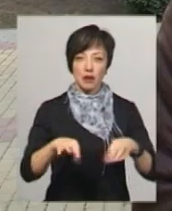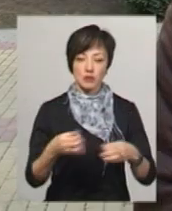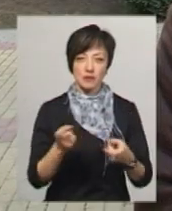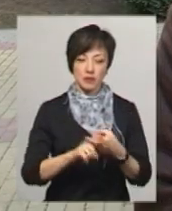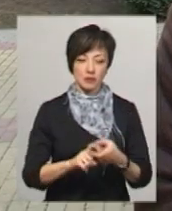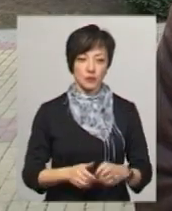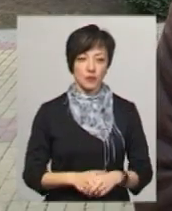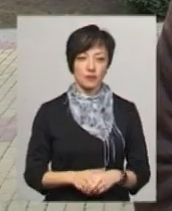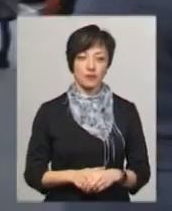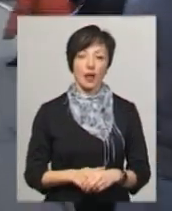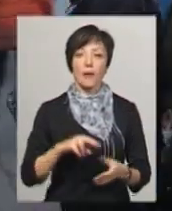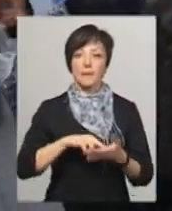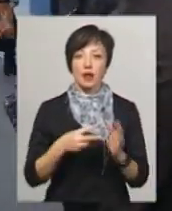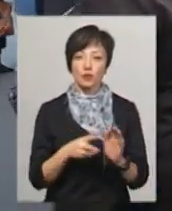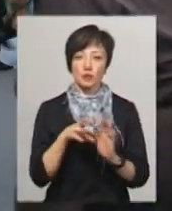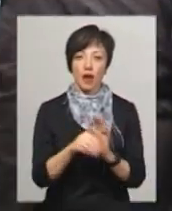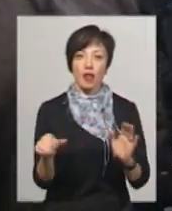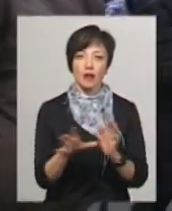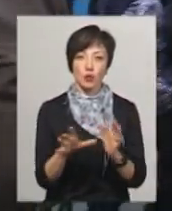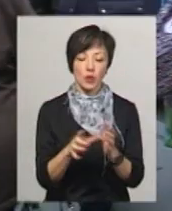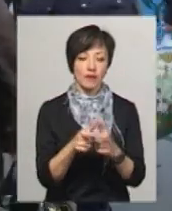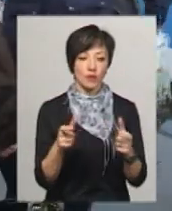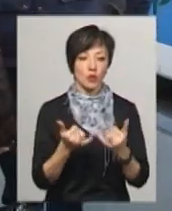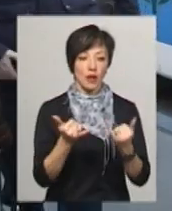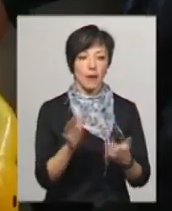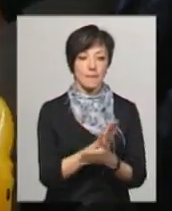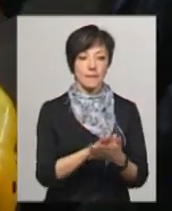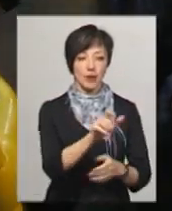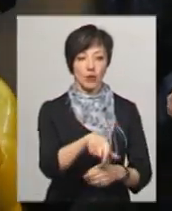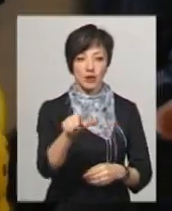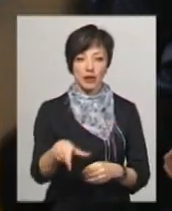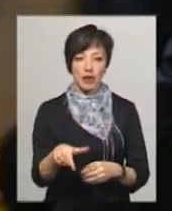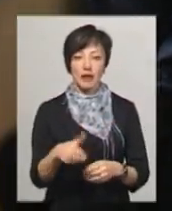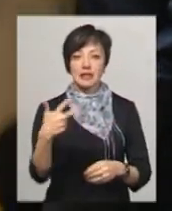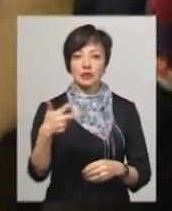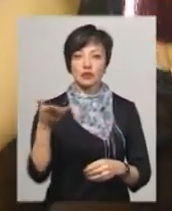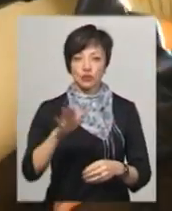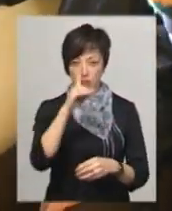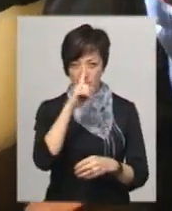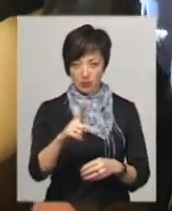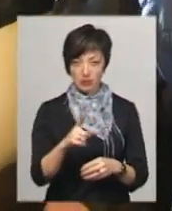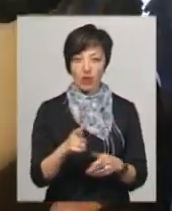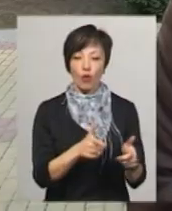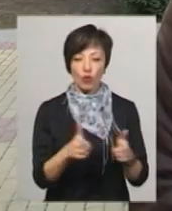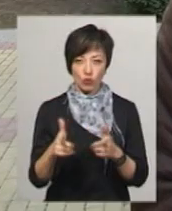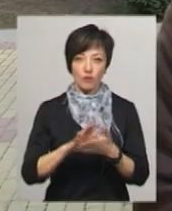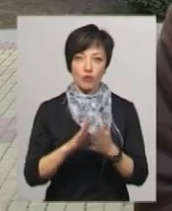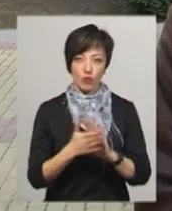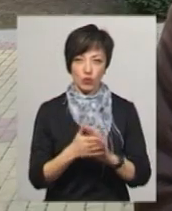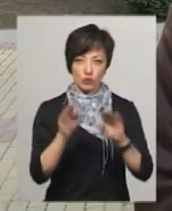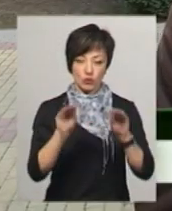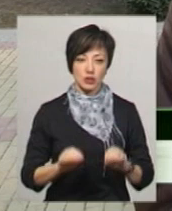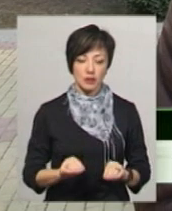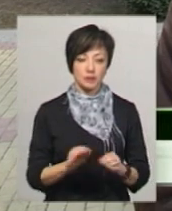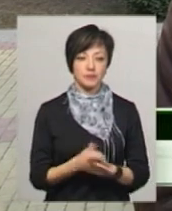Сергій Шепарів. Додає, планують запровадити електронний квиток для пільговиків мінімум на 30 поїздок в місяць. Готове відповідне положення. Воно буде готуватися